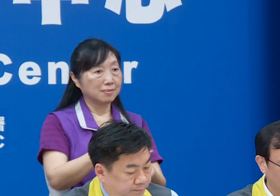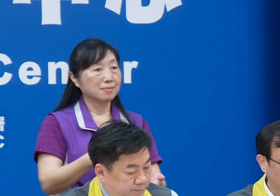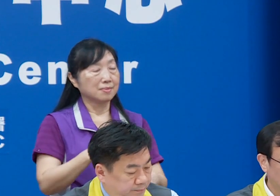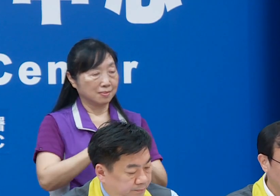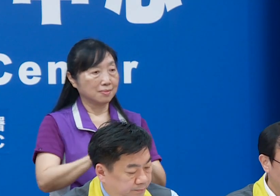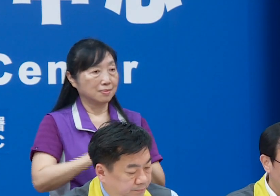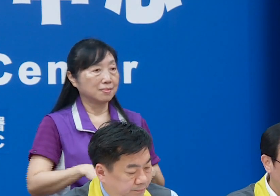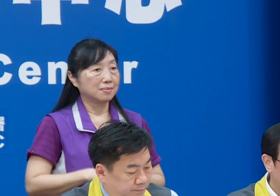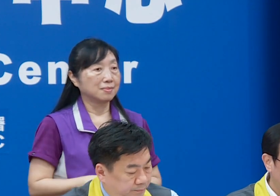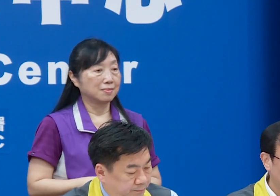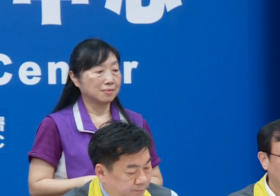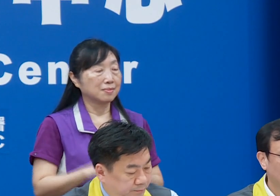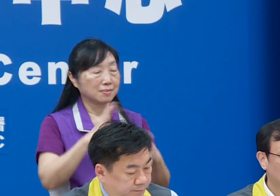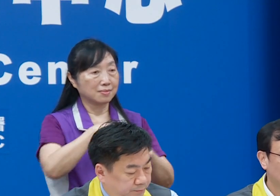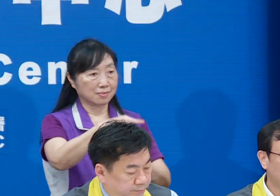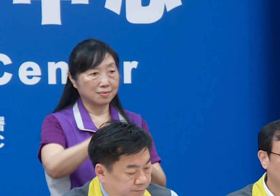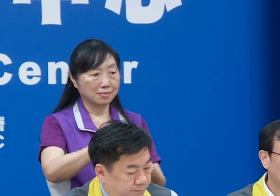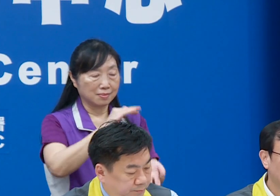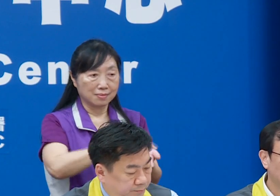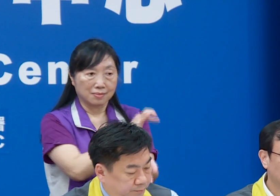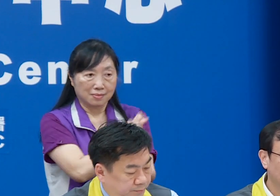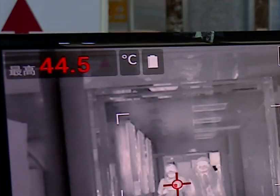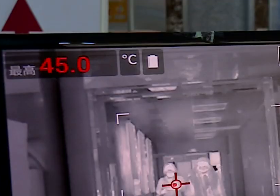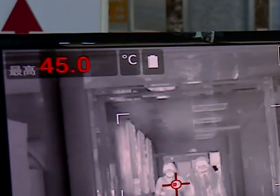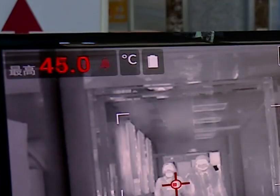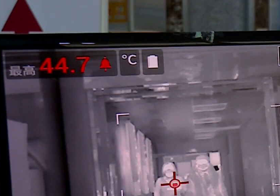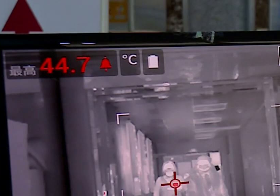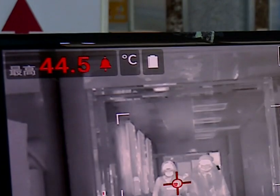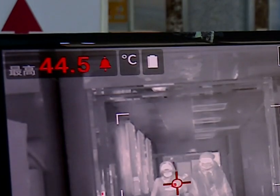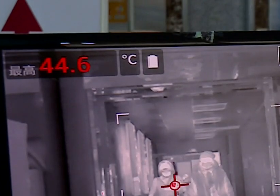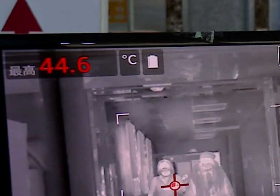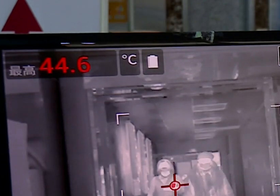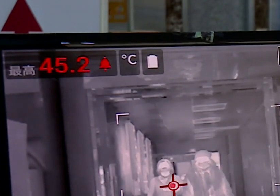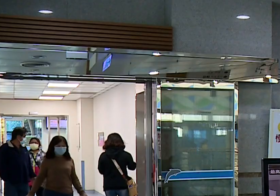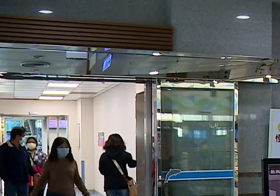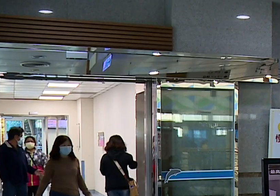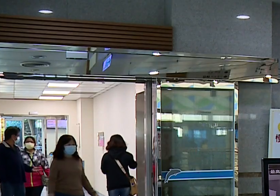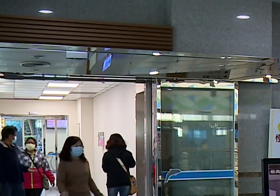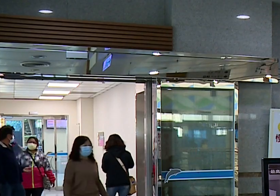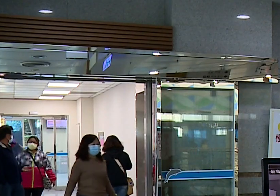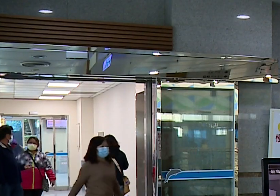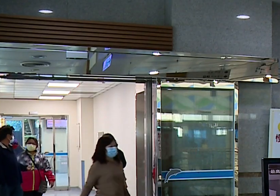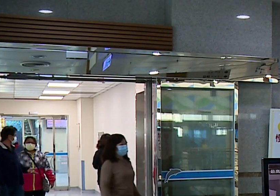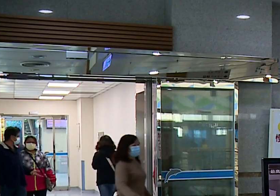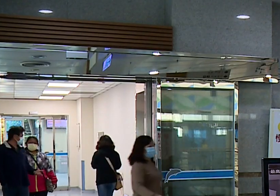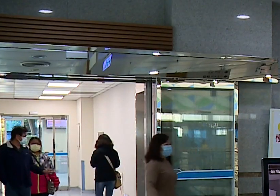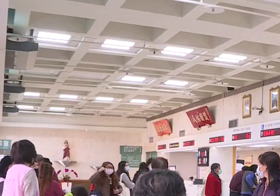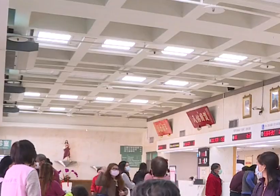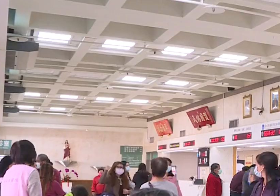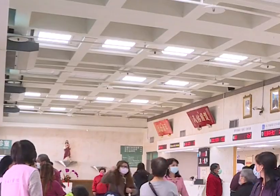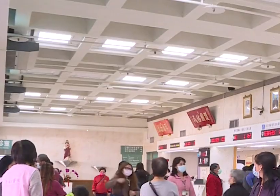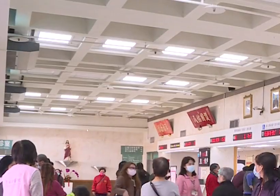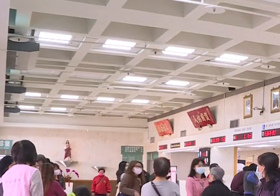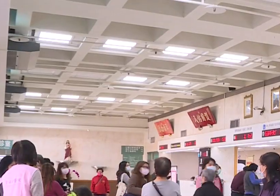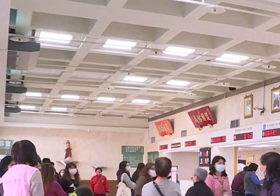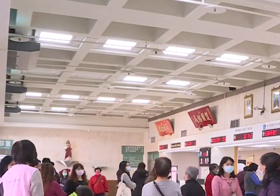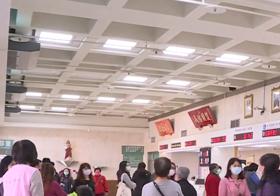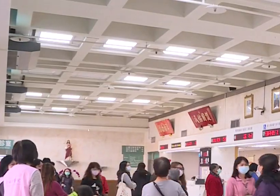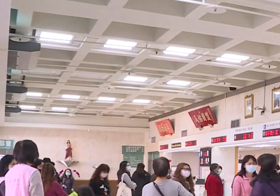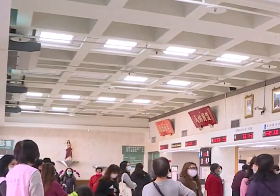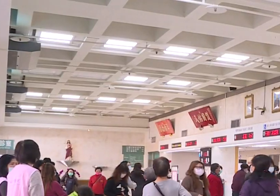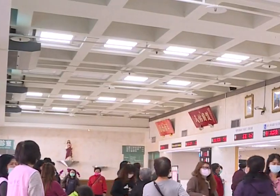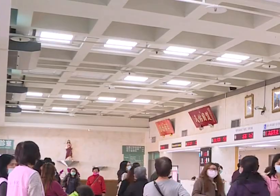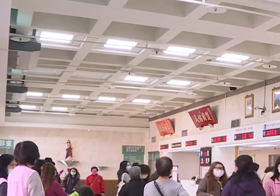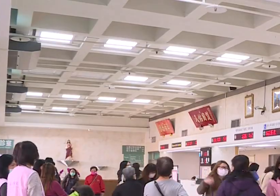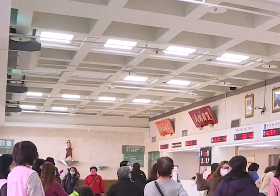中心表示，目前定调实施到6月30日，会视疫情情况调整，详细补助内容会再公布。另外，指挥中心也宣布